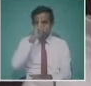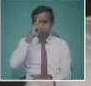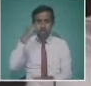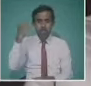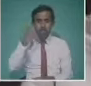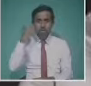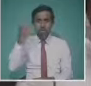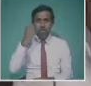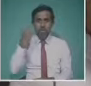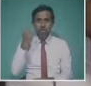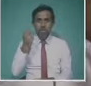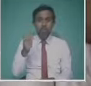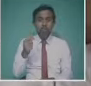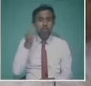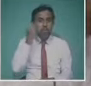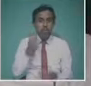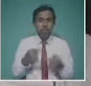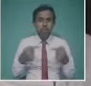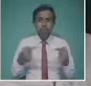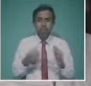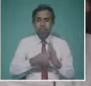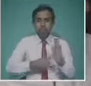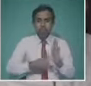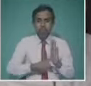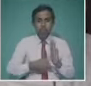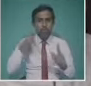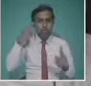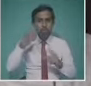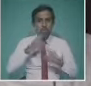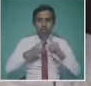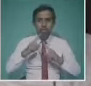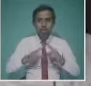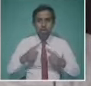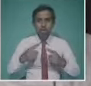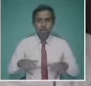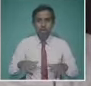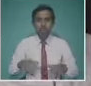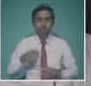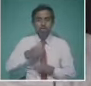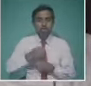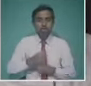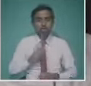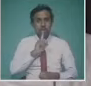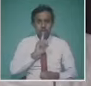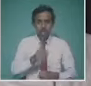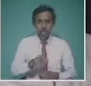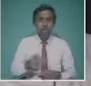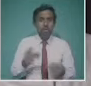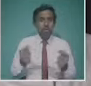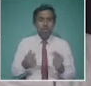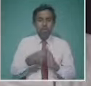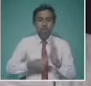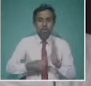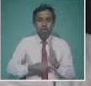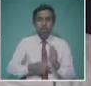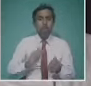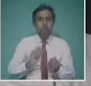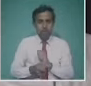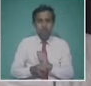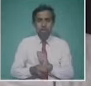රැස්වීමේදී පවා මේ තස්ත විරෝධී පනත ගැන සාකච්ඡා කරලා තිබෙනවා. ඔවුන් ආණ්ඩුව ඔබට දන්වලා තිබෙනවා වහාම මේ පනත